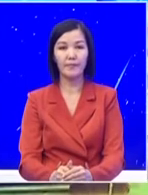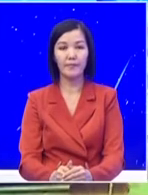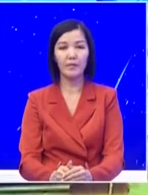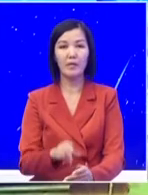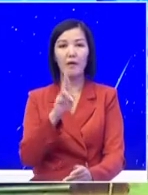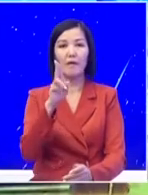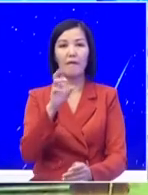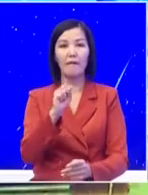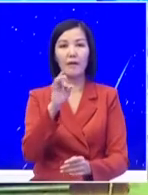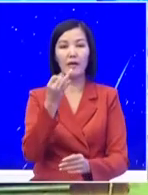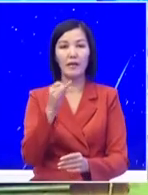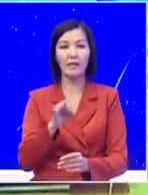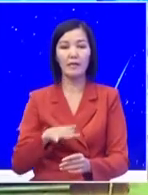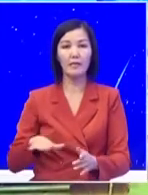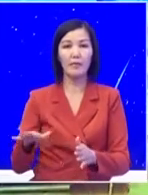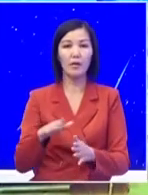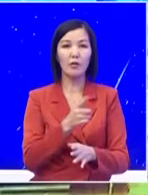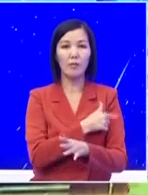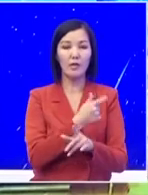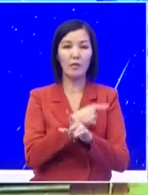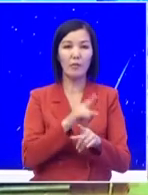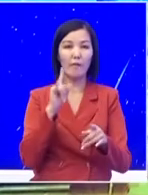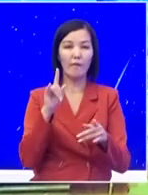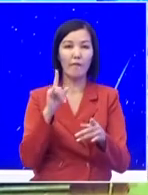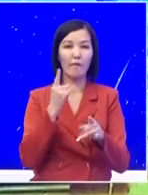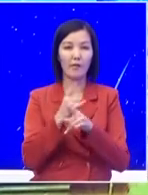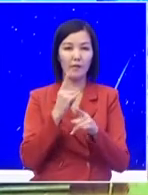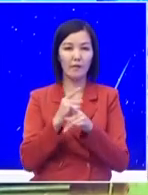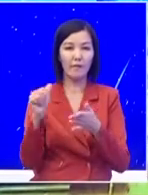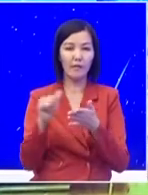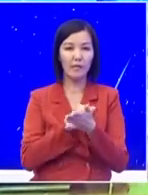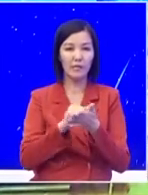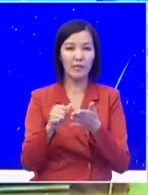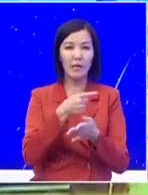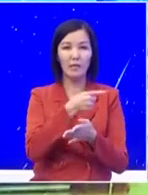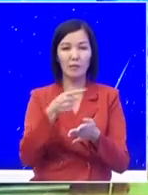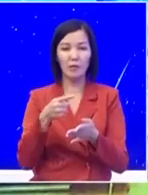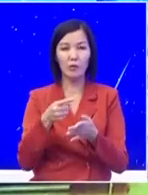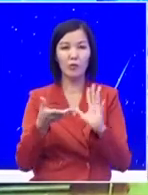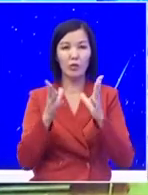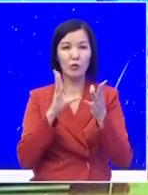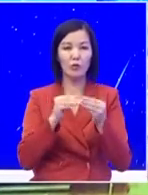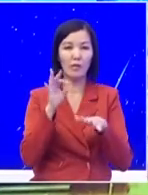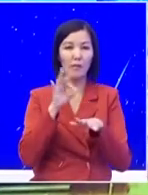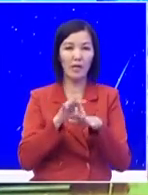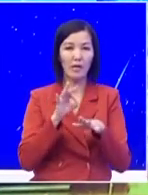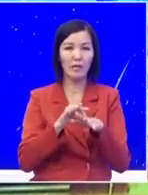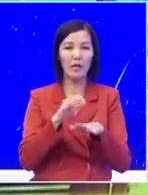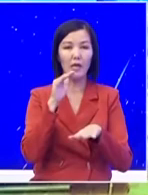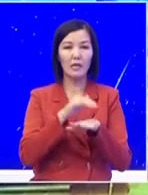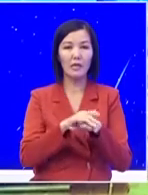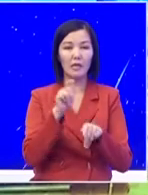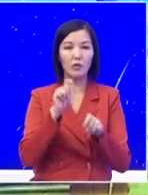В Карасайском районе медработница выдавала фиктивные справки с отрицательным результатом на коронавирус. По данному факту начато